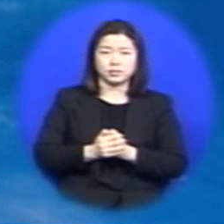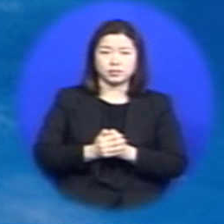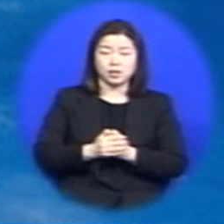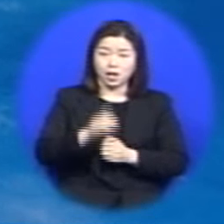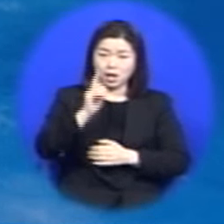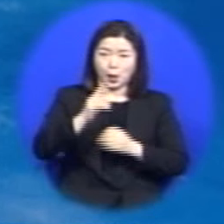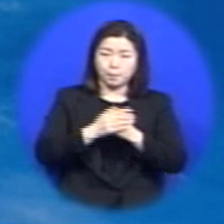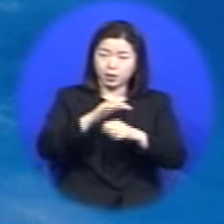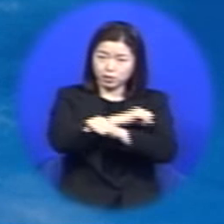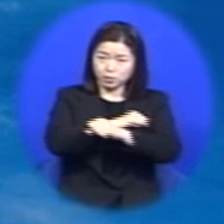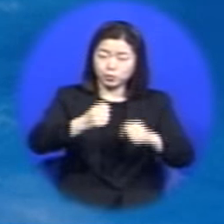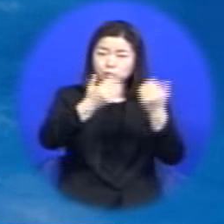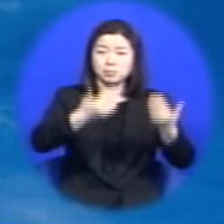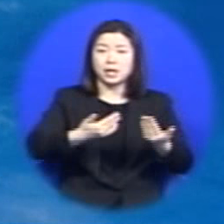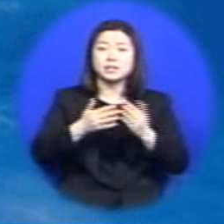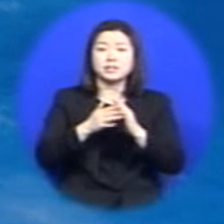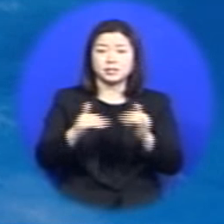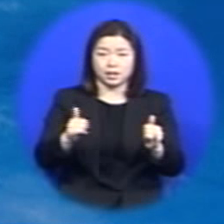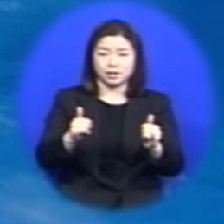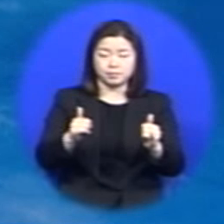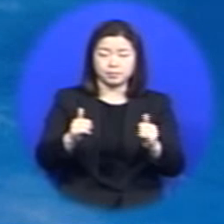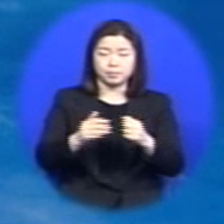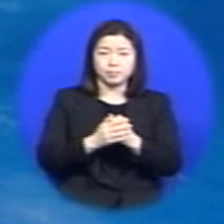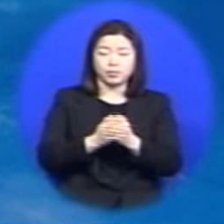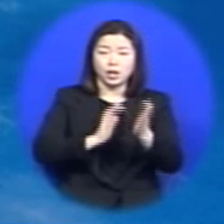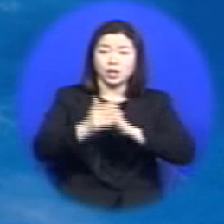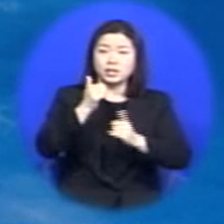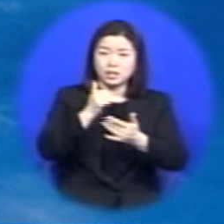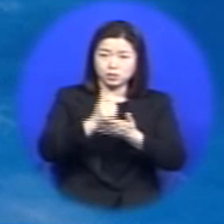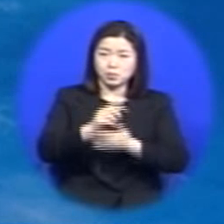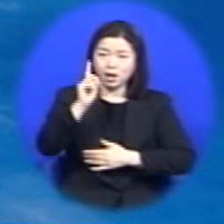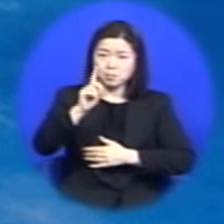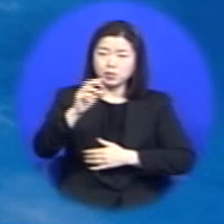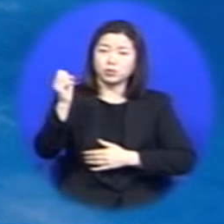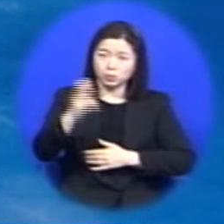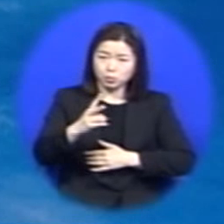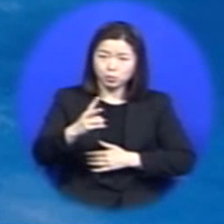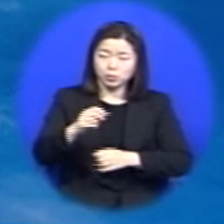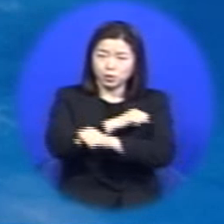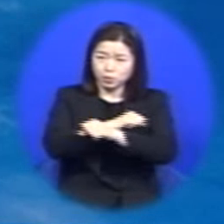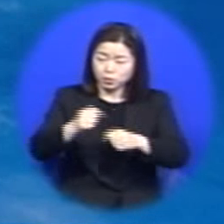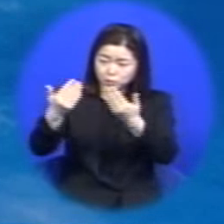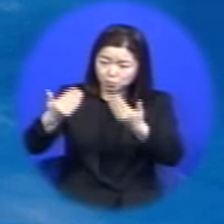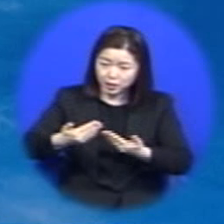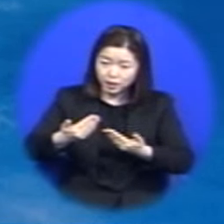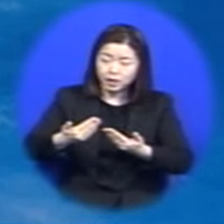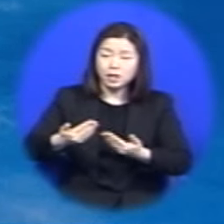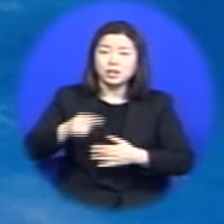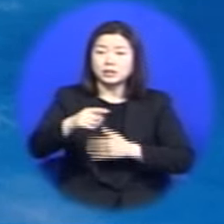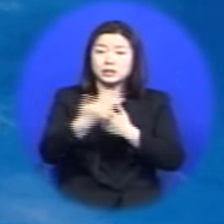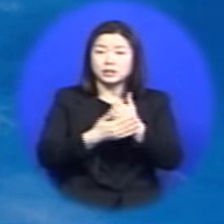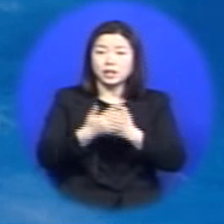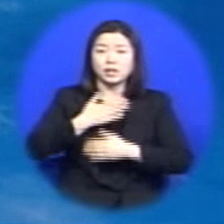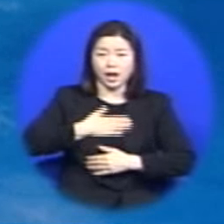한번 용서받은 사람들, 예수님이 한번 다시 용서 받아주신 은혜를 아는